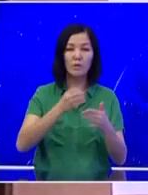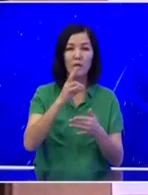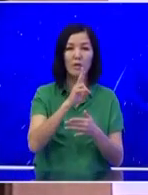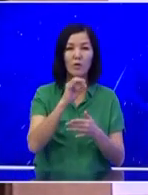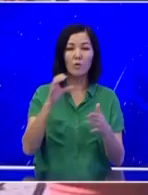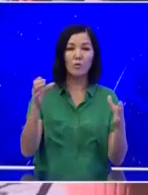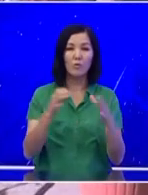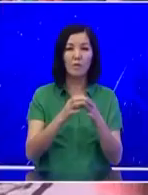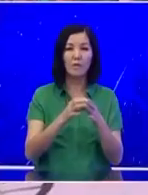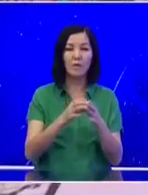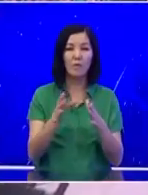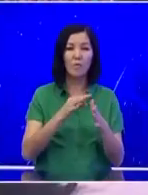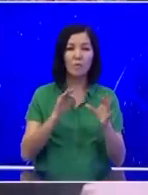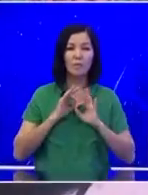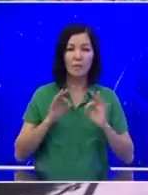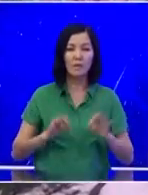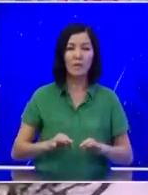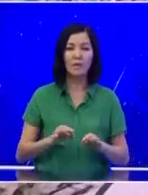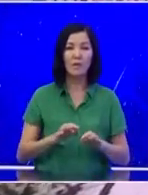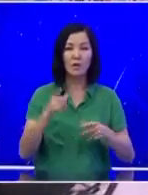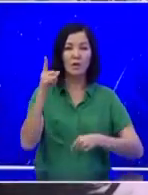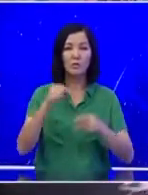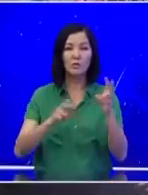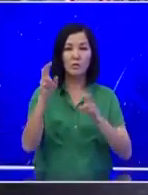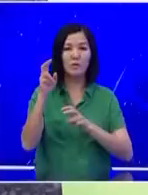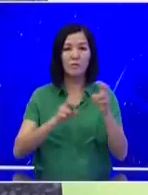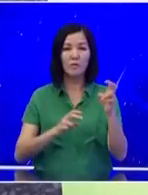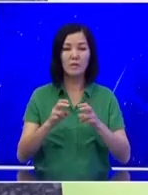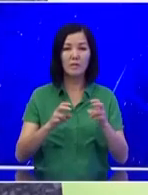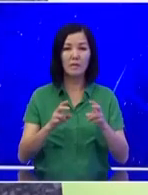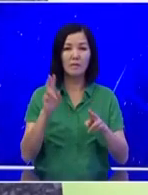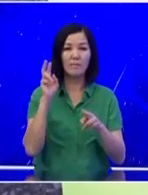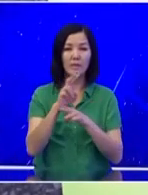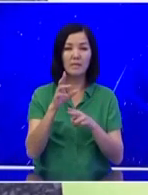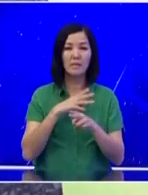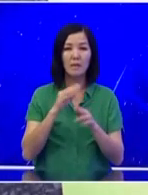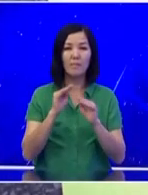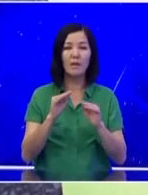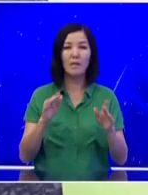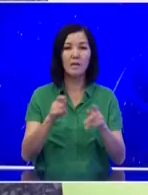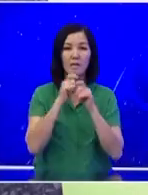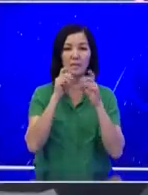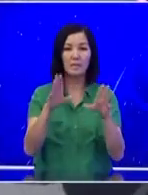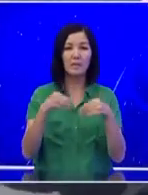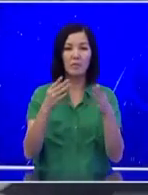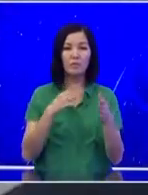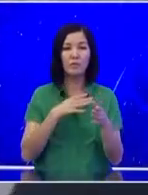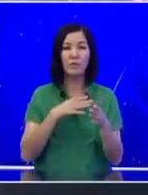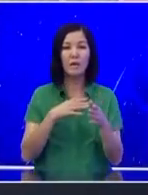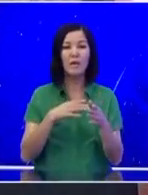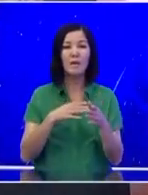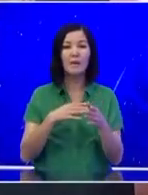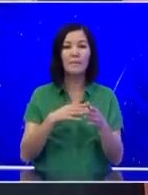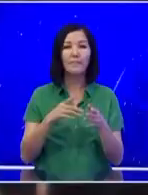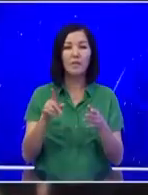партиясы, облыстық прокуратура, жиылсы сүт зауыты сынды тағы да басқа мекемелер арнайы келді. Білдіршіндерге сыйлықтар үлестірді. Олардың